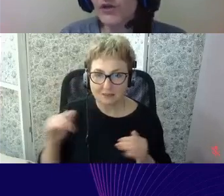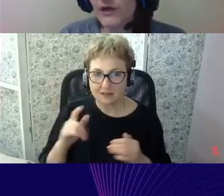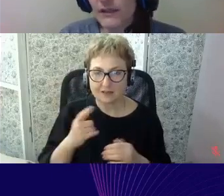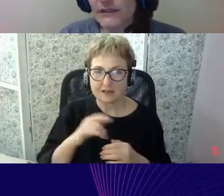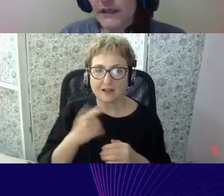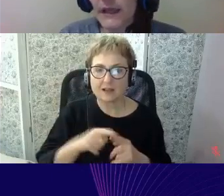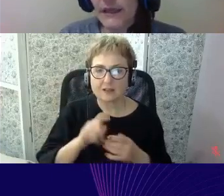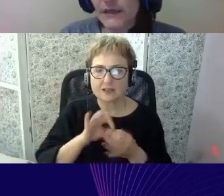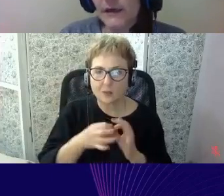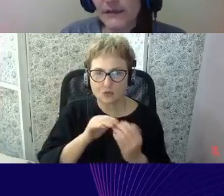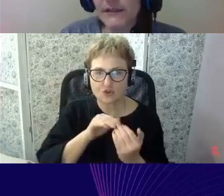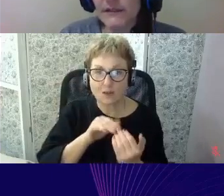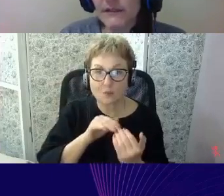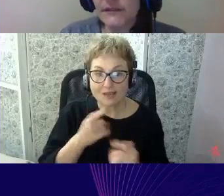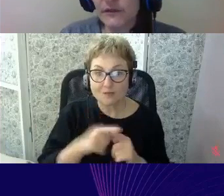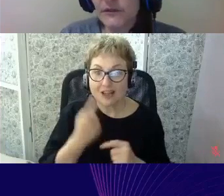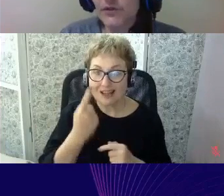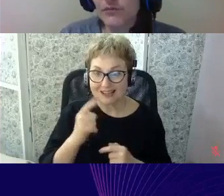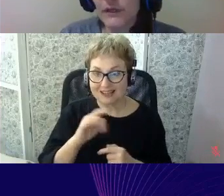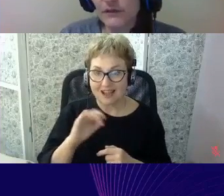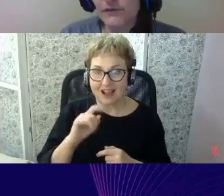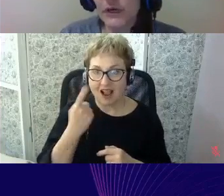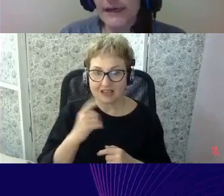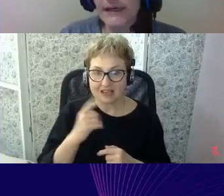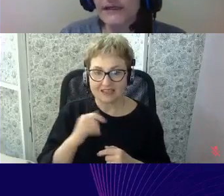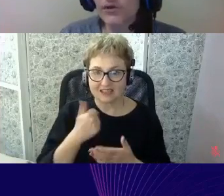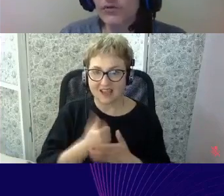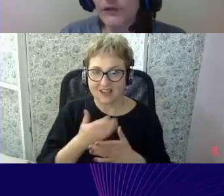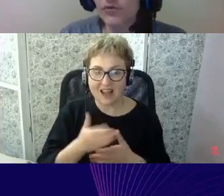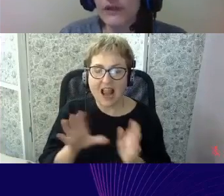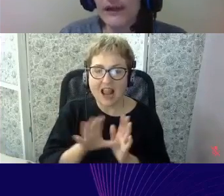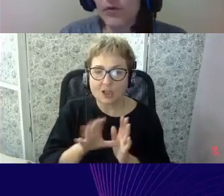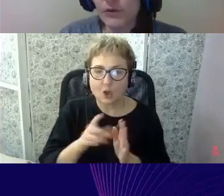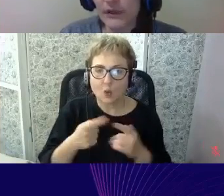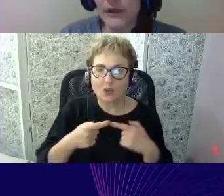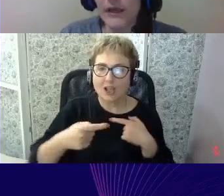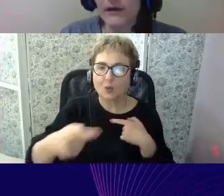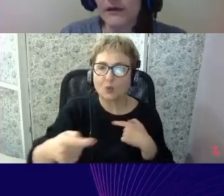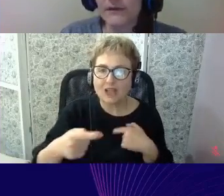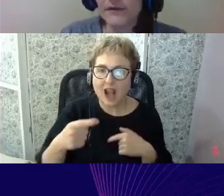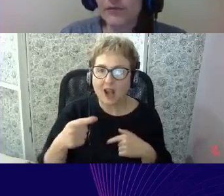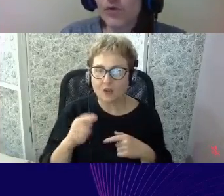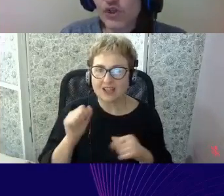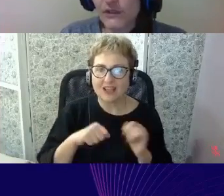сложности в коммуникации, это как раз один из основных инструментов. Такая электронная, удаленная